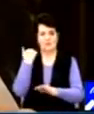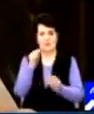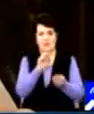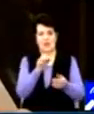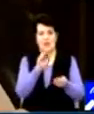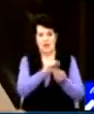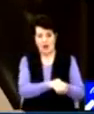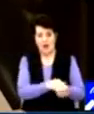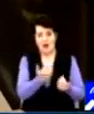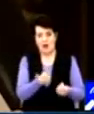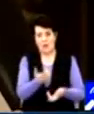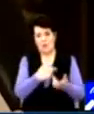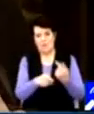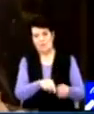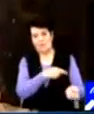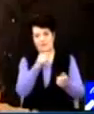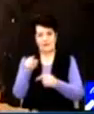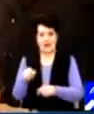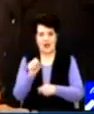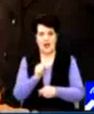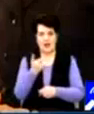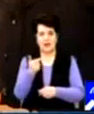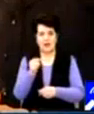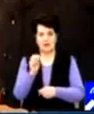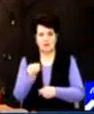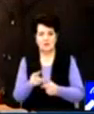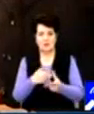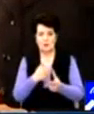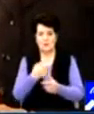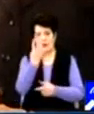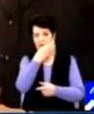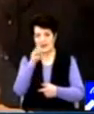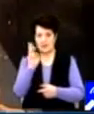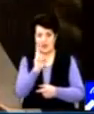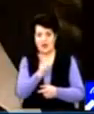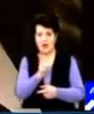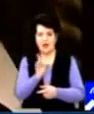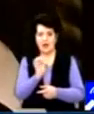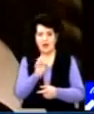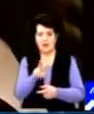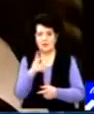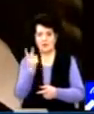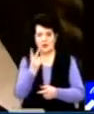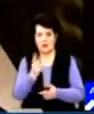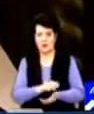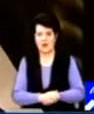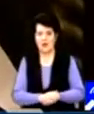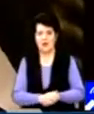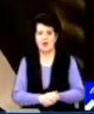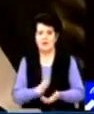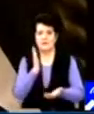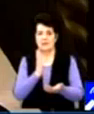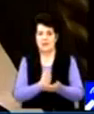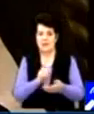de recuperare istorică de numele regelui Carol al II-lea. Se leagă